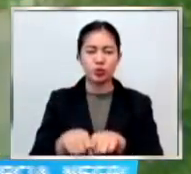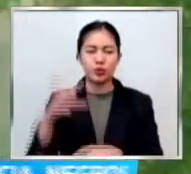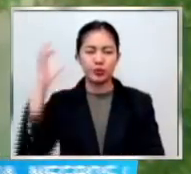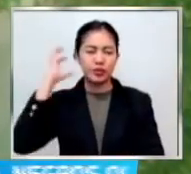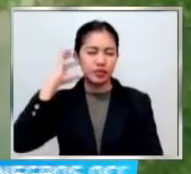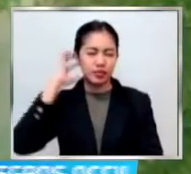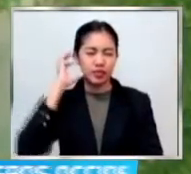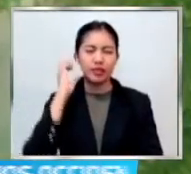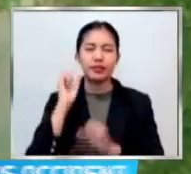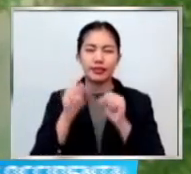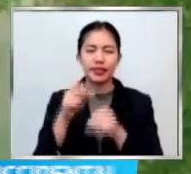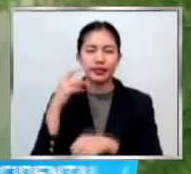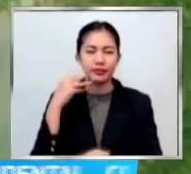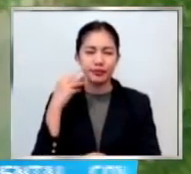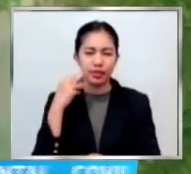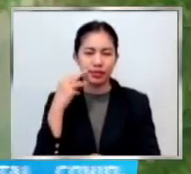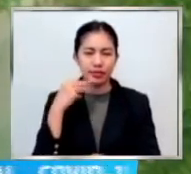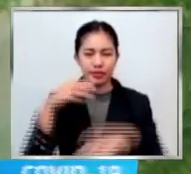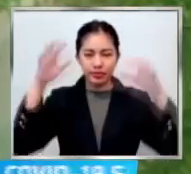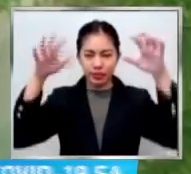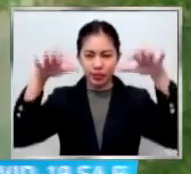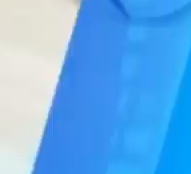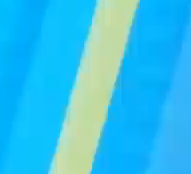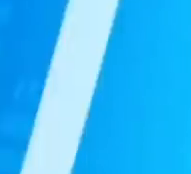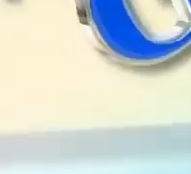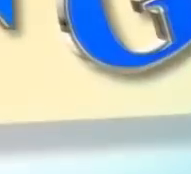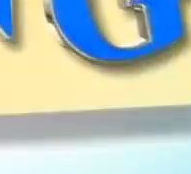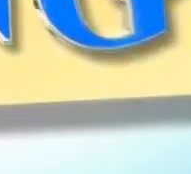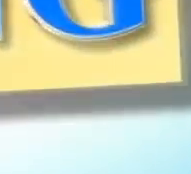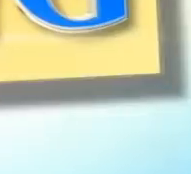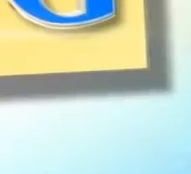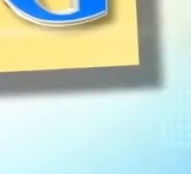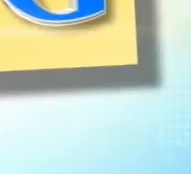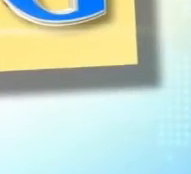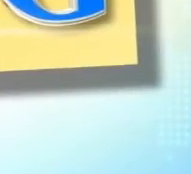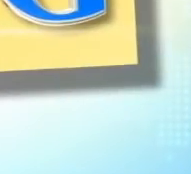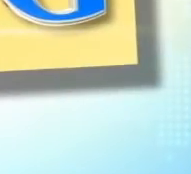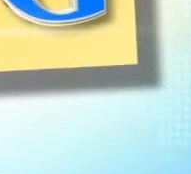muli ng ulan ang ilang panig ng Metro Manila.